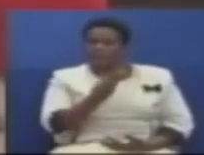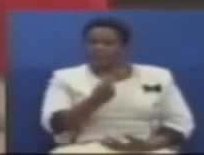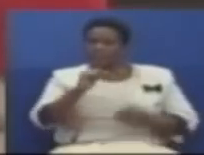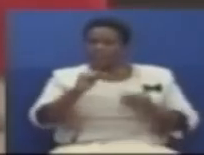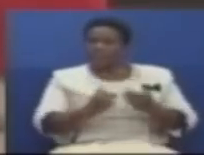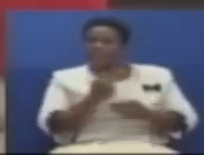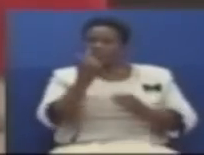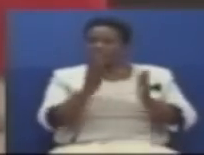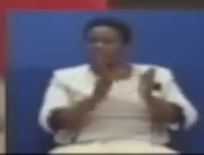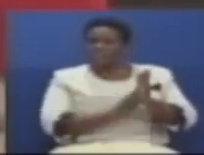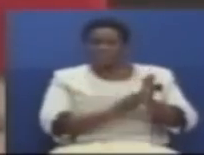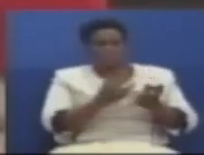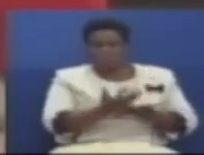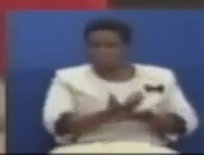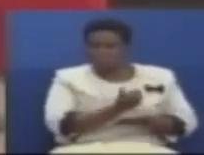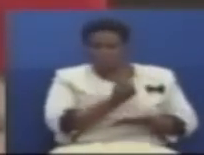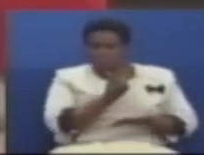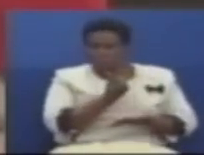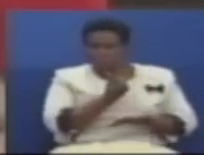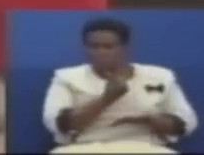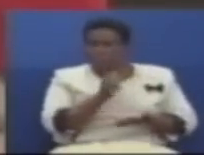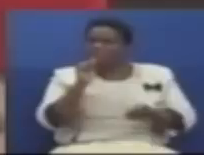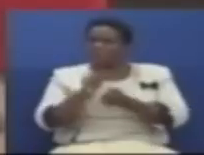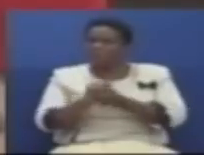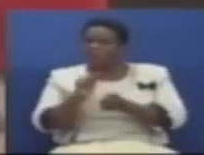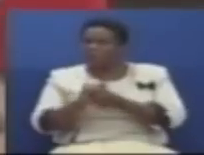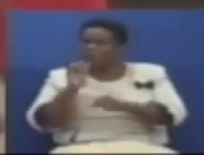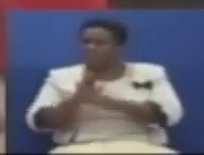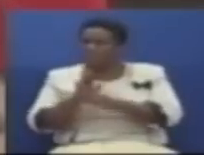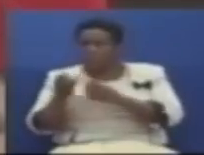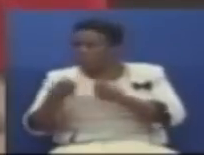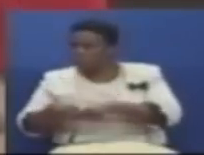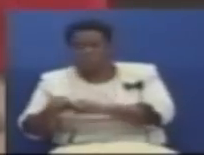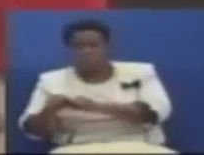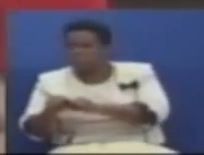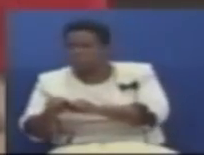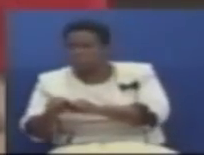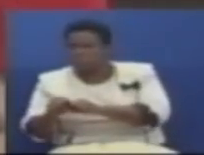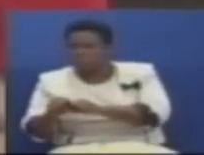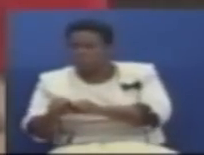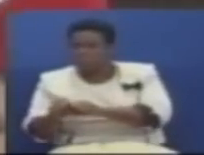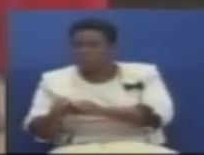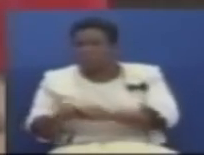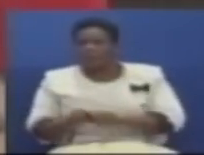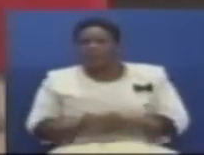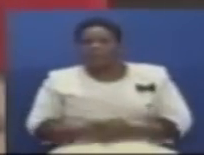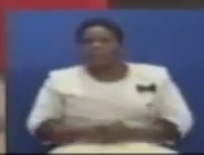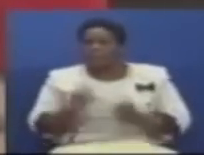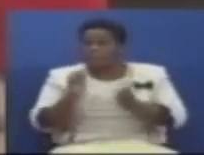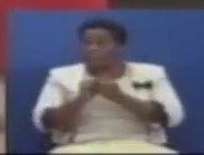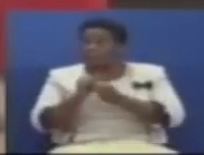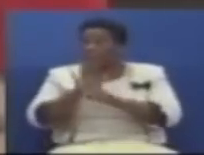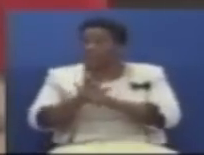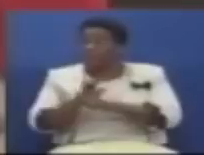9% zikupatikana na mambo mengi ya kufanyika. Lakini ya maendeleo, mambo mengi ya